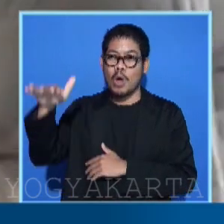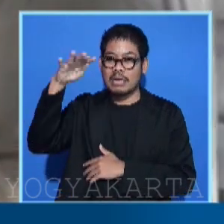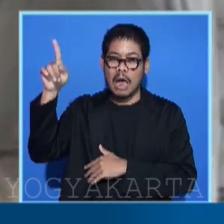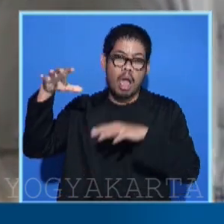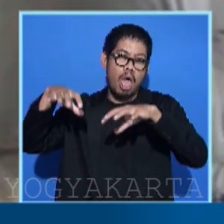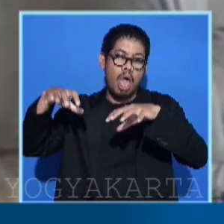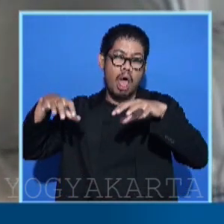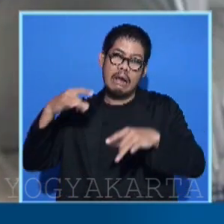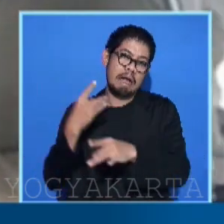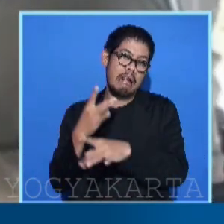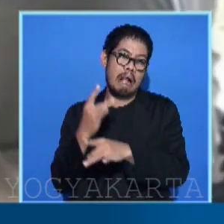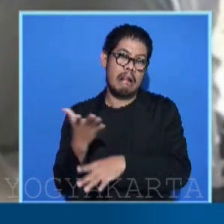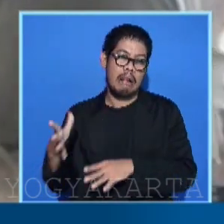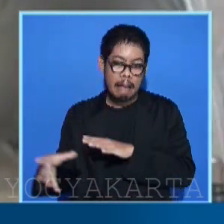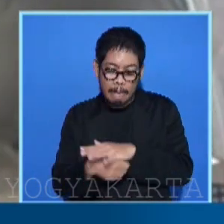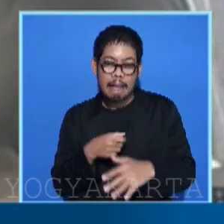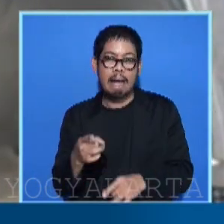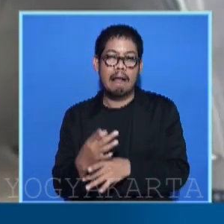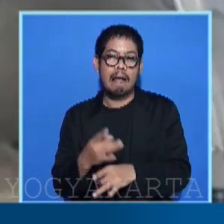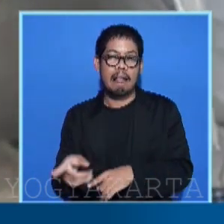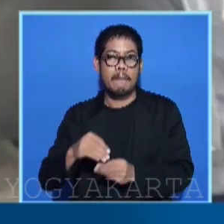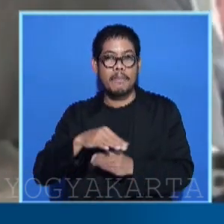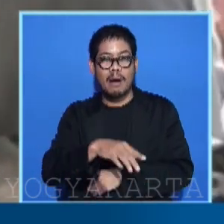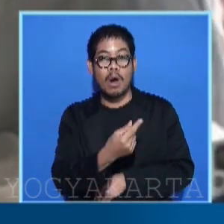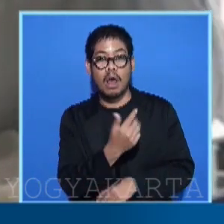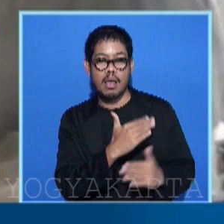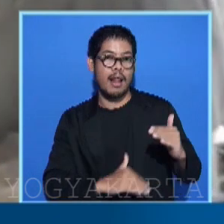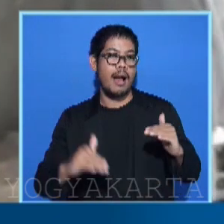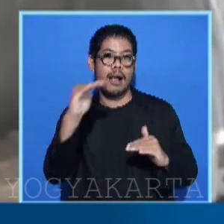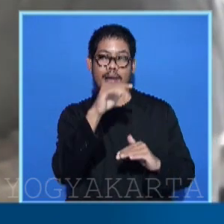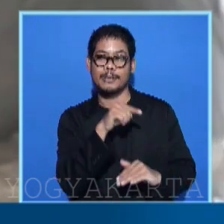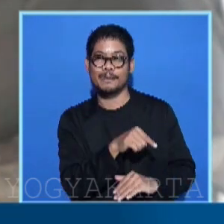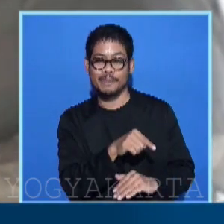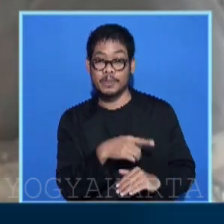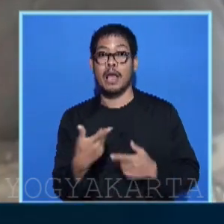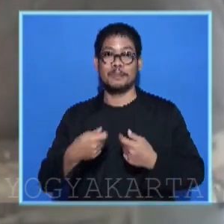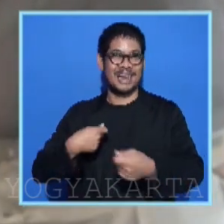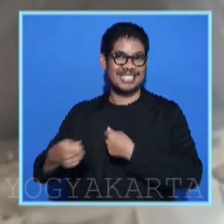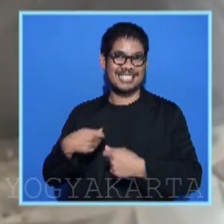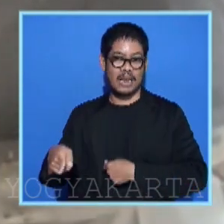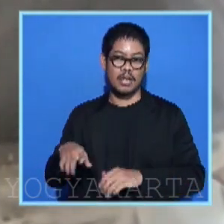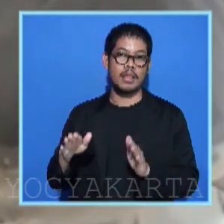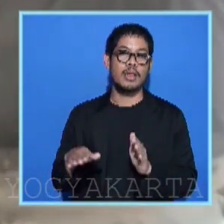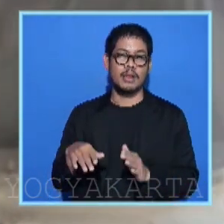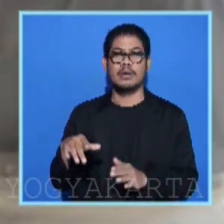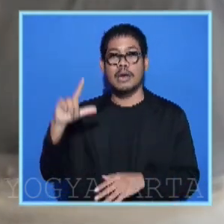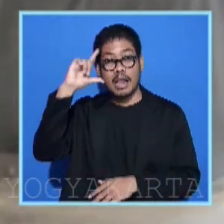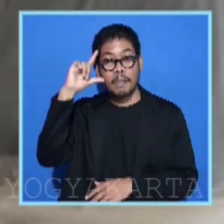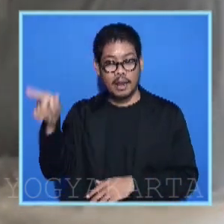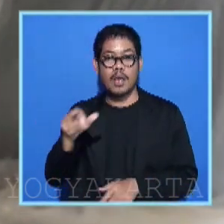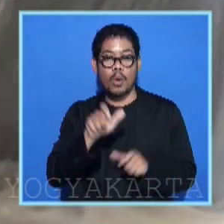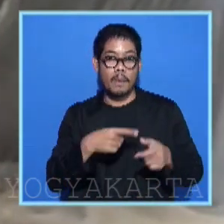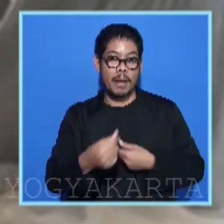memasuki Puncak kemarau turut mempengaruhi kenaikan harga beras di pasar tempel masyarakat tetap antusias membeli beras